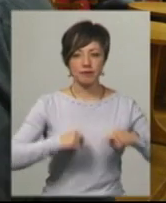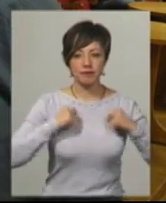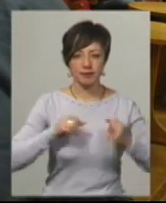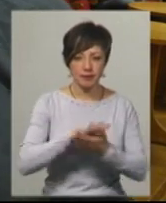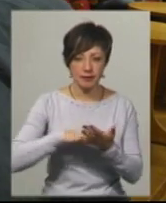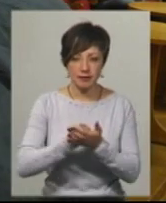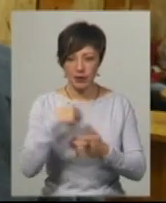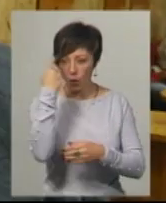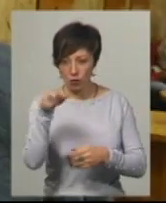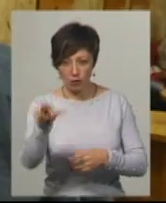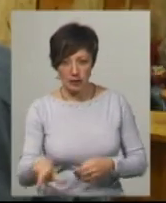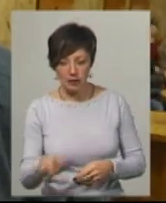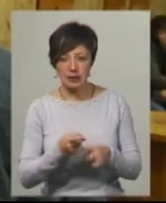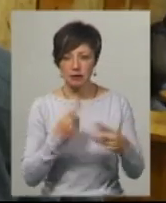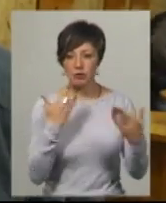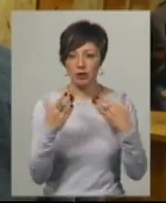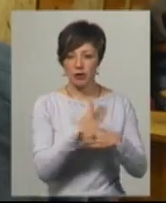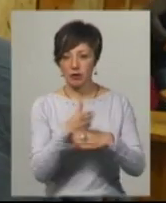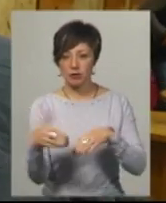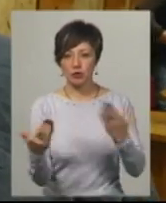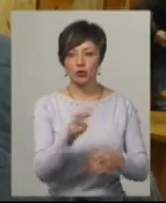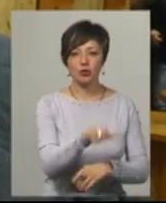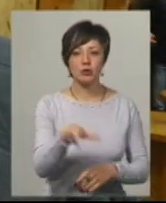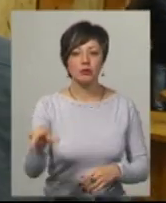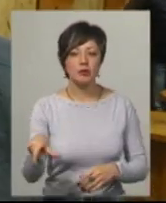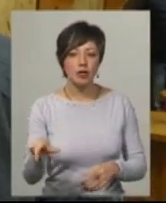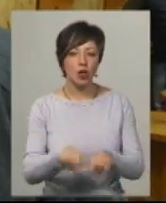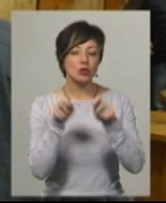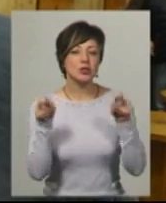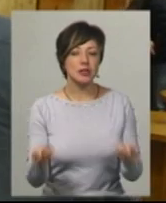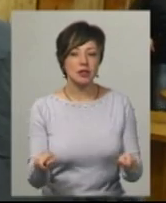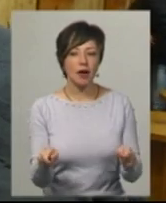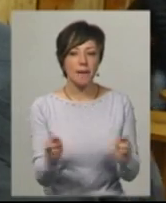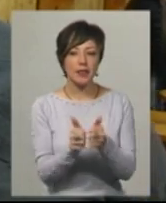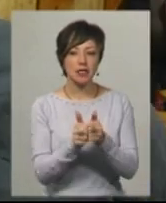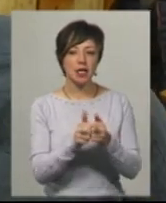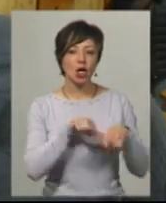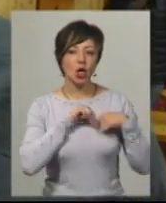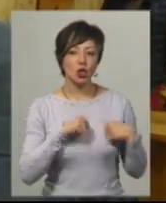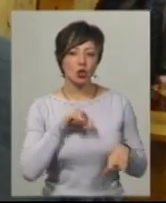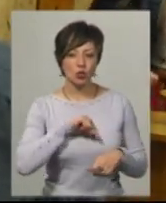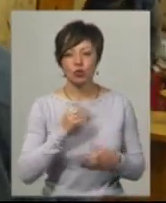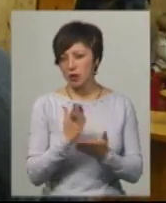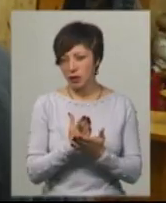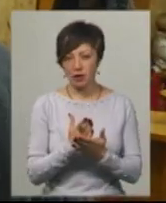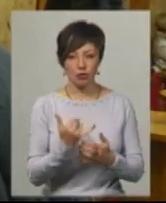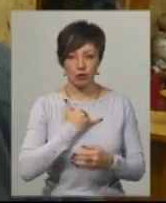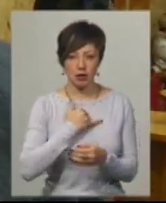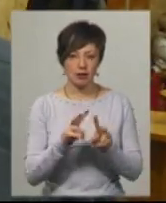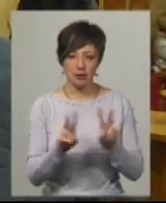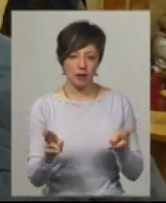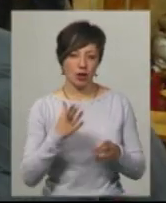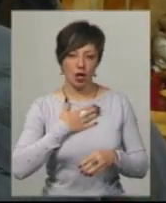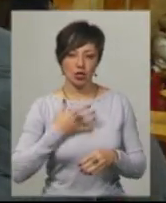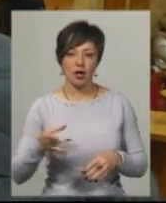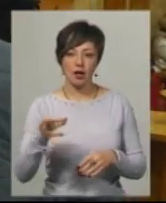знищити особистість. Це спілкування між людьми, розкриття людських душ. Те, що є в романі, те, по суті, є в нас, але це наша